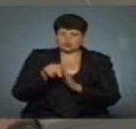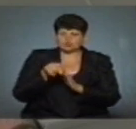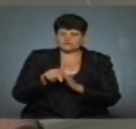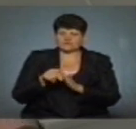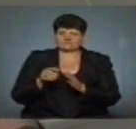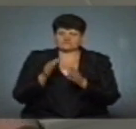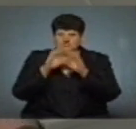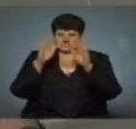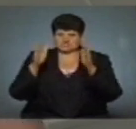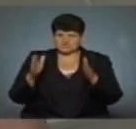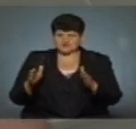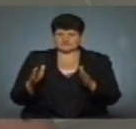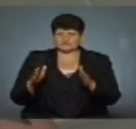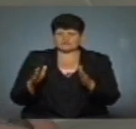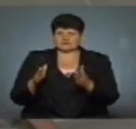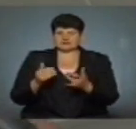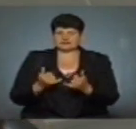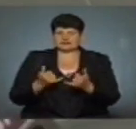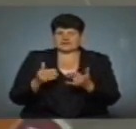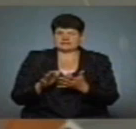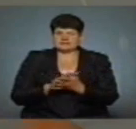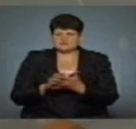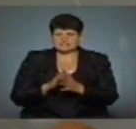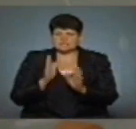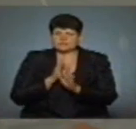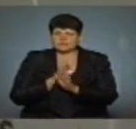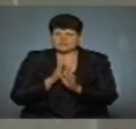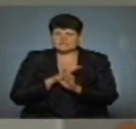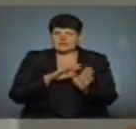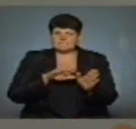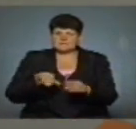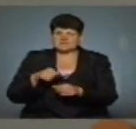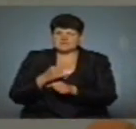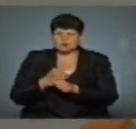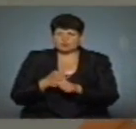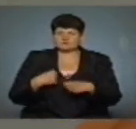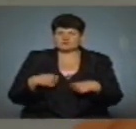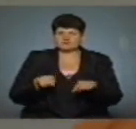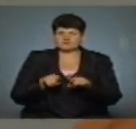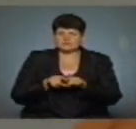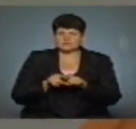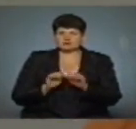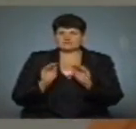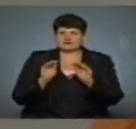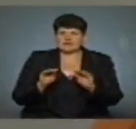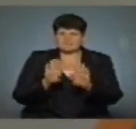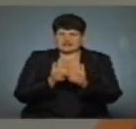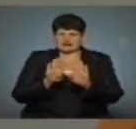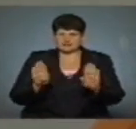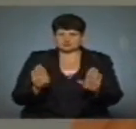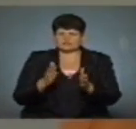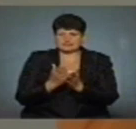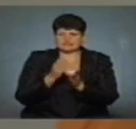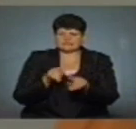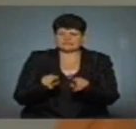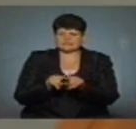шафі, заховані для дезінфекції повітря. І після роботи ми також вставляємо цю кришку, в якій є вмонтована